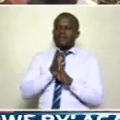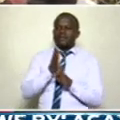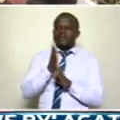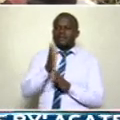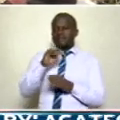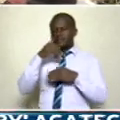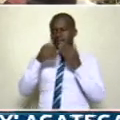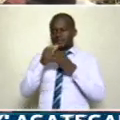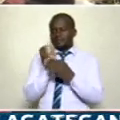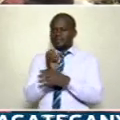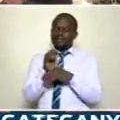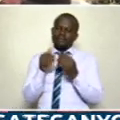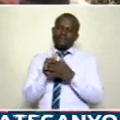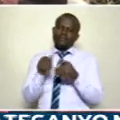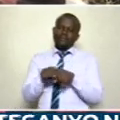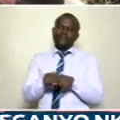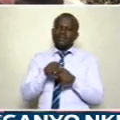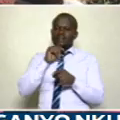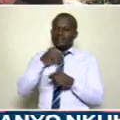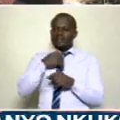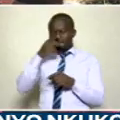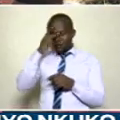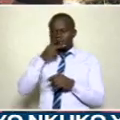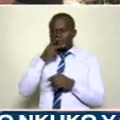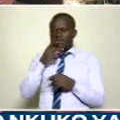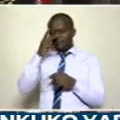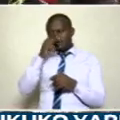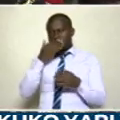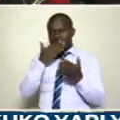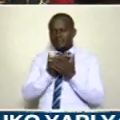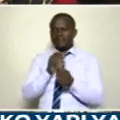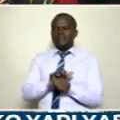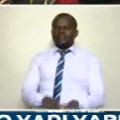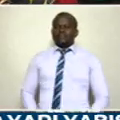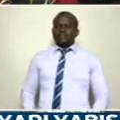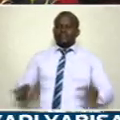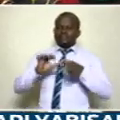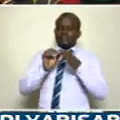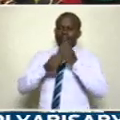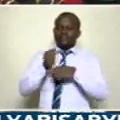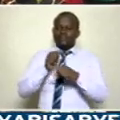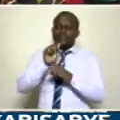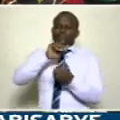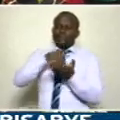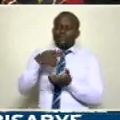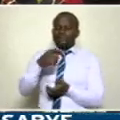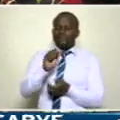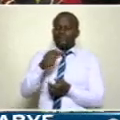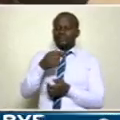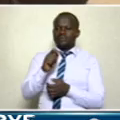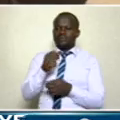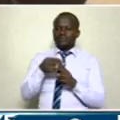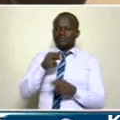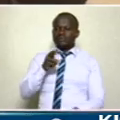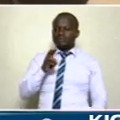bakanatugira n'inama. Mbese nk'abadafite ababyeyi, bano batubera ababyeyi beza cyane. Umuhuzabikorwa w'iki kigo cy'Ngororamuco cya Gitagata,